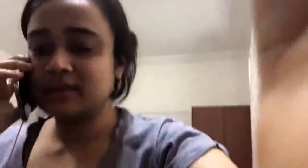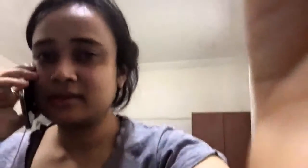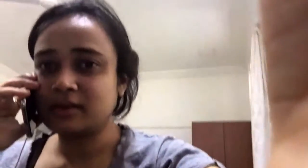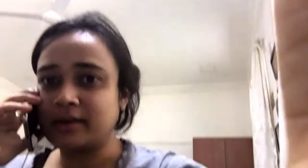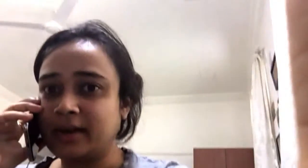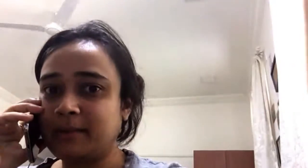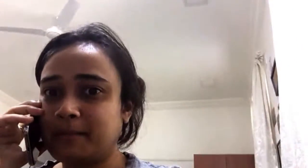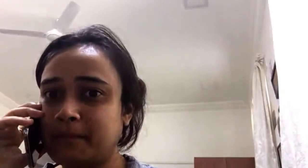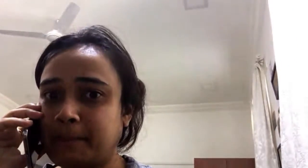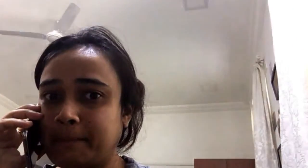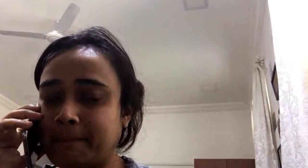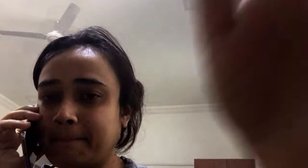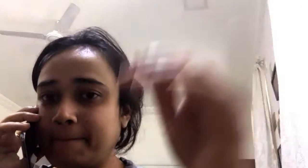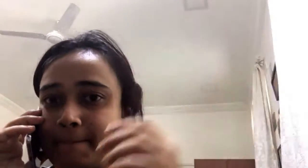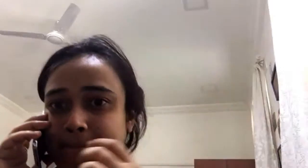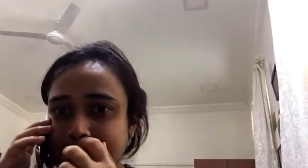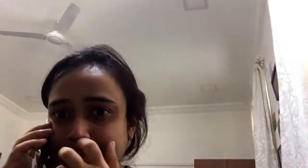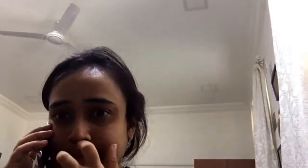इज दिस ऑलराइट